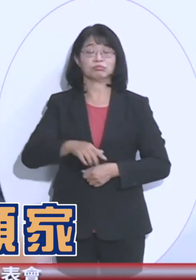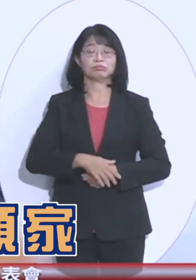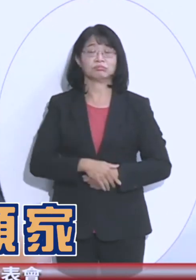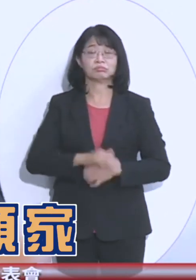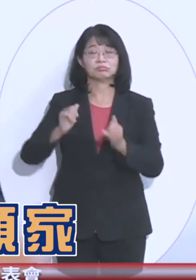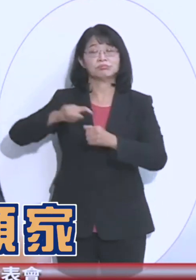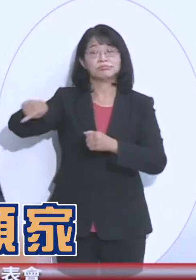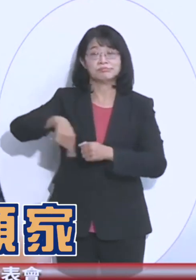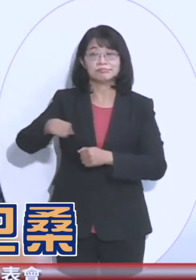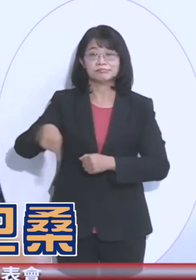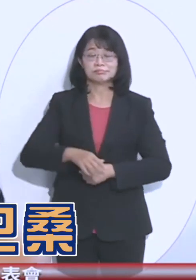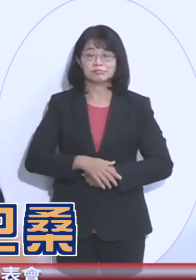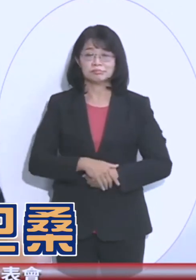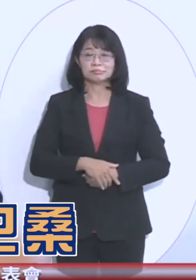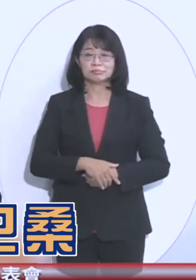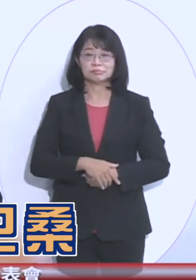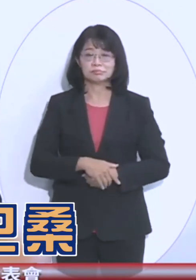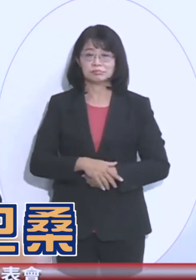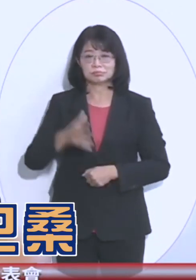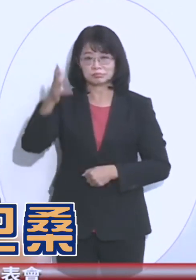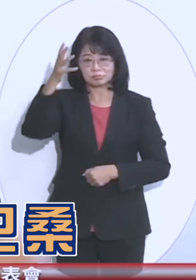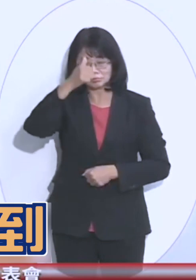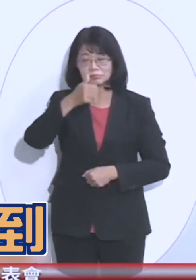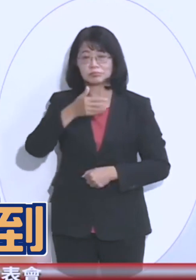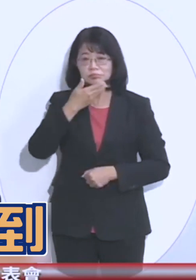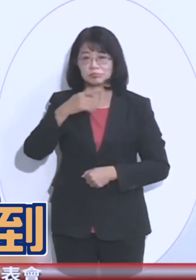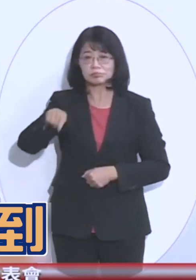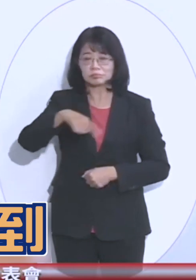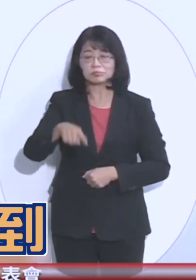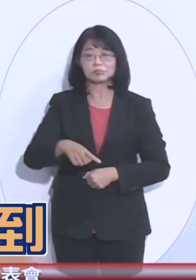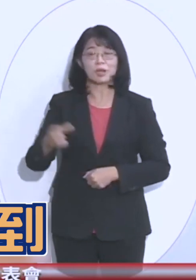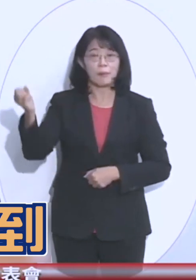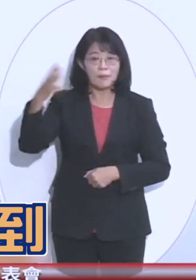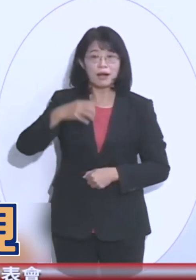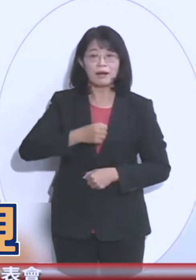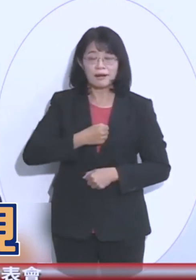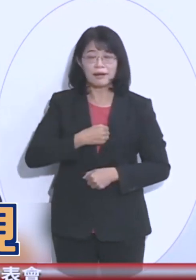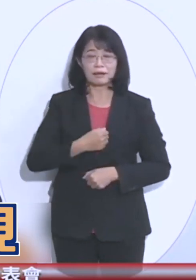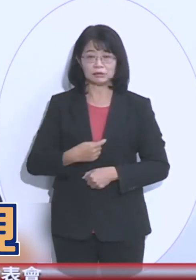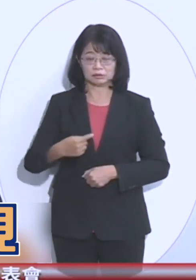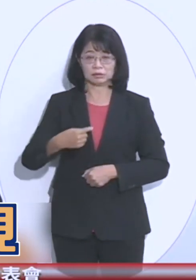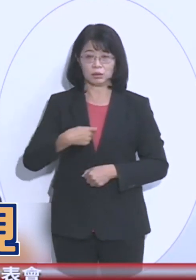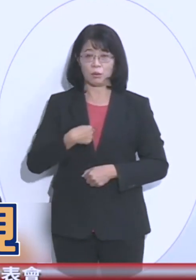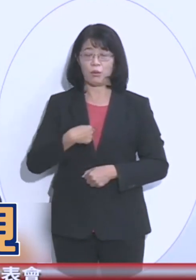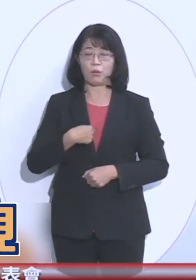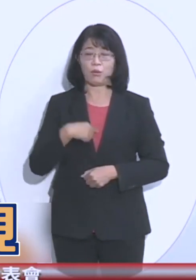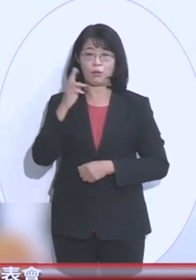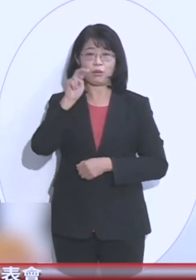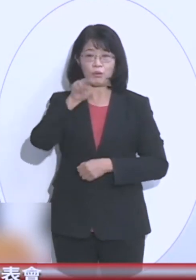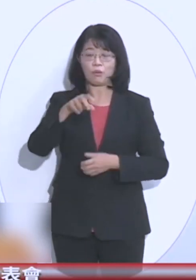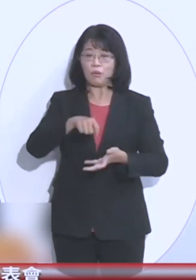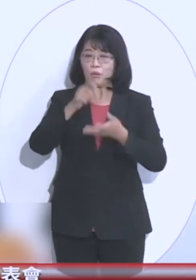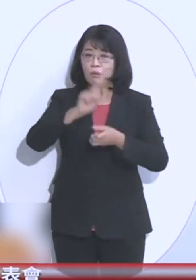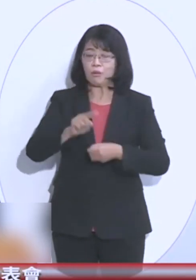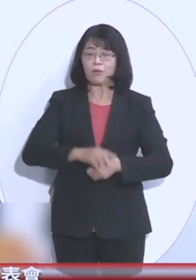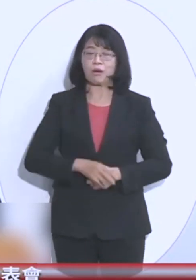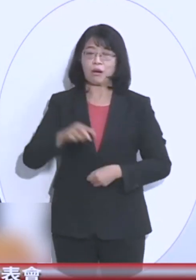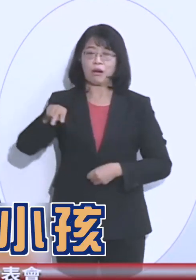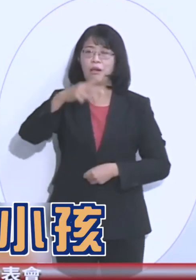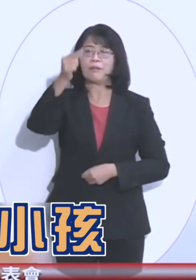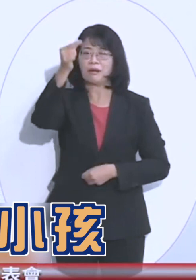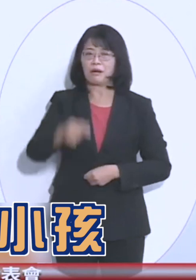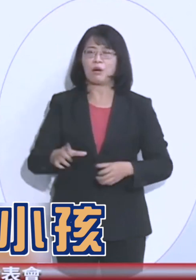位市民头家，各位屋里上屋巴上，安尼你都有听到，两届啊开的政见，唔免